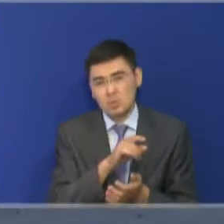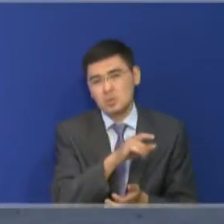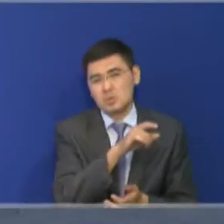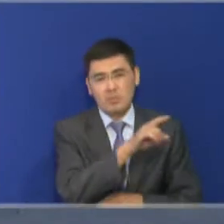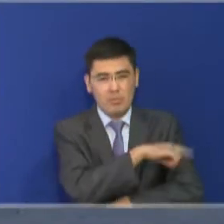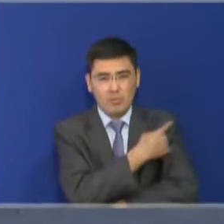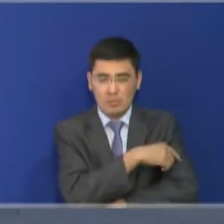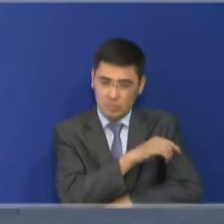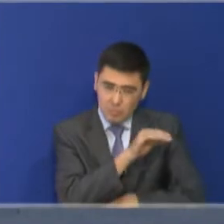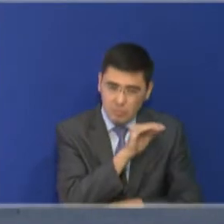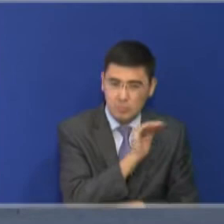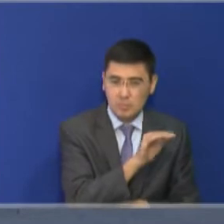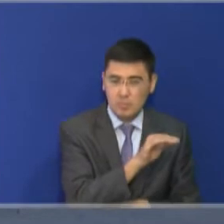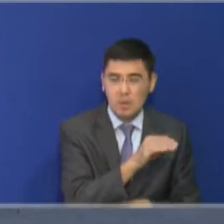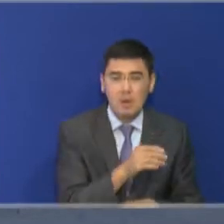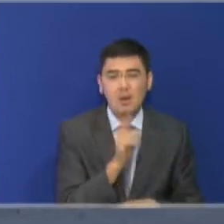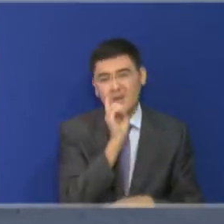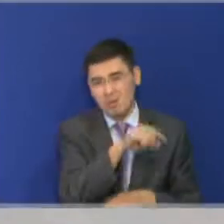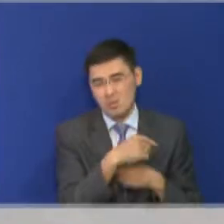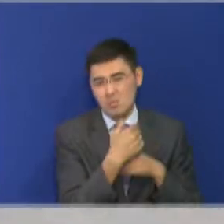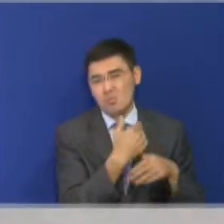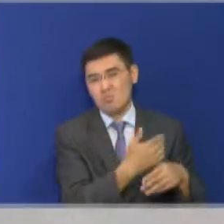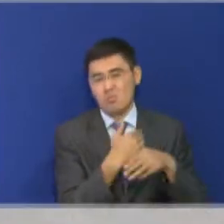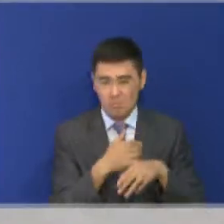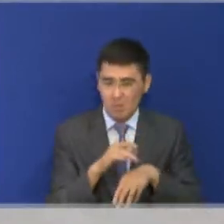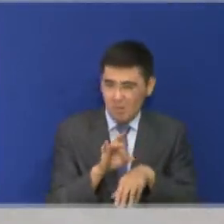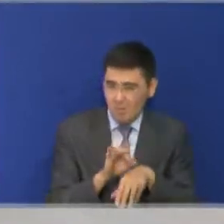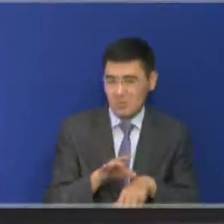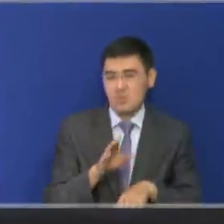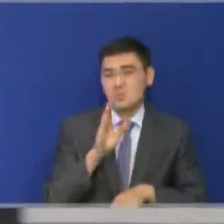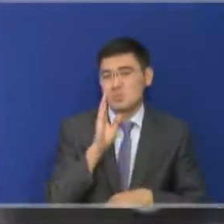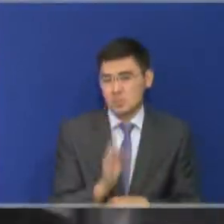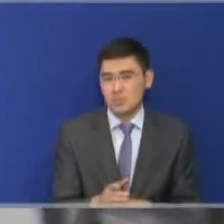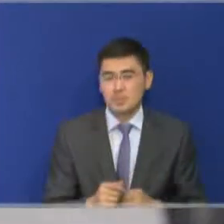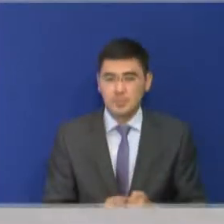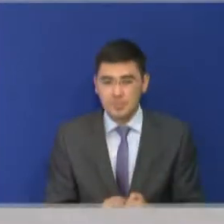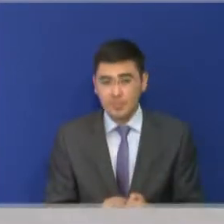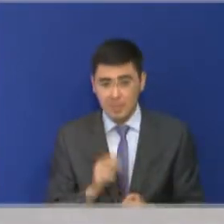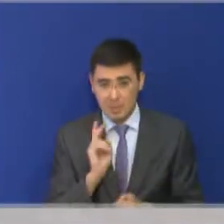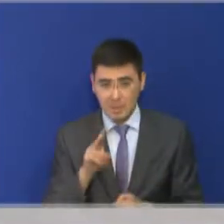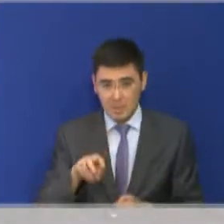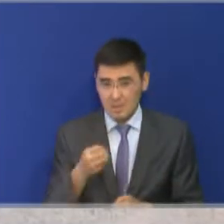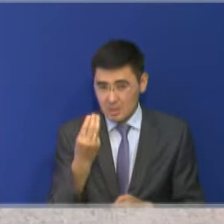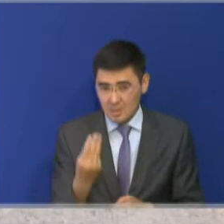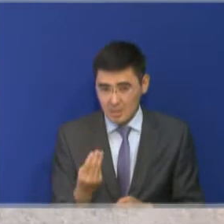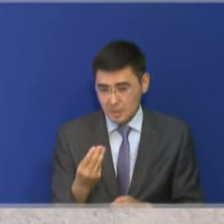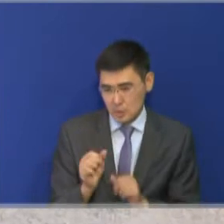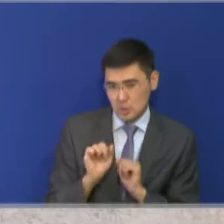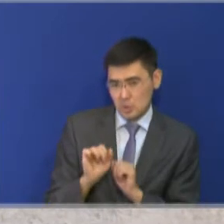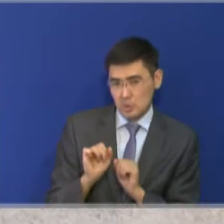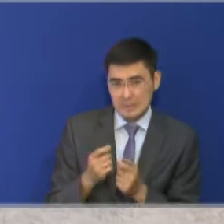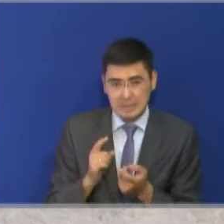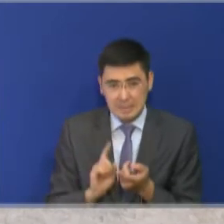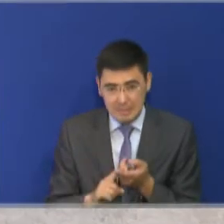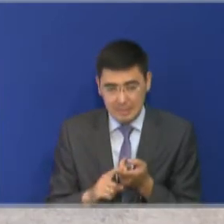маңын жіппен байлап, оны тұрған жерінен алып тастағанға дейін көтеру керек. Кене энцефалитіне қарсы иммуноглобулинді енгізу